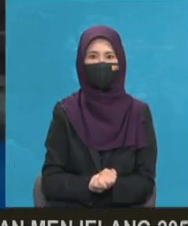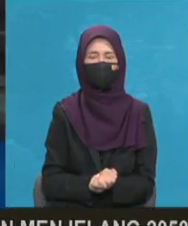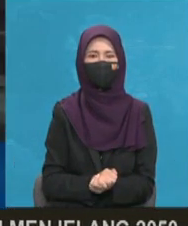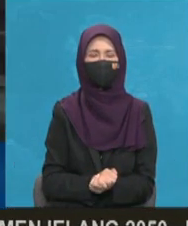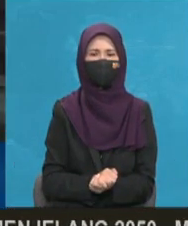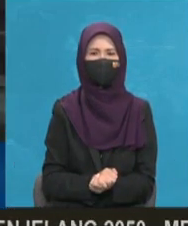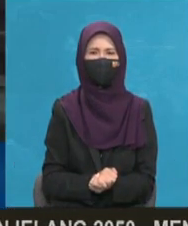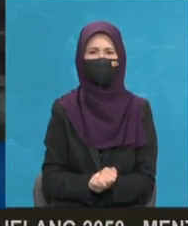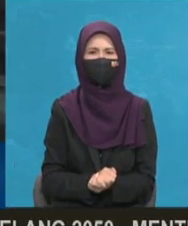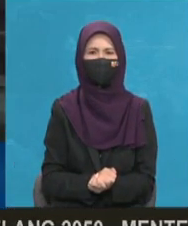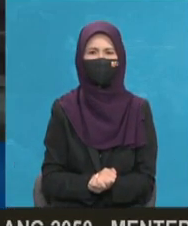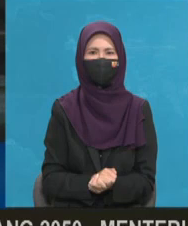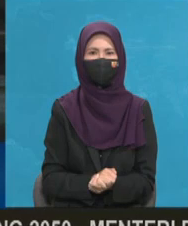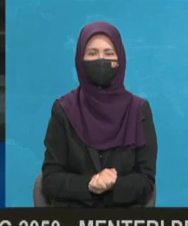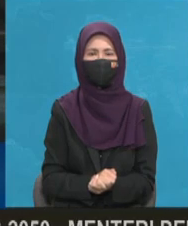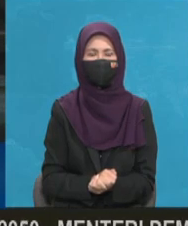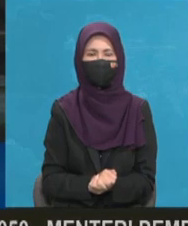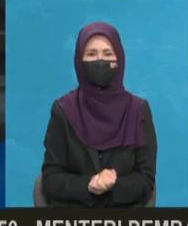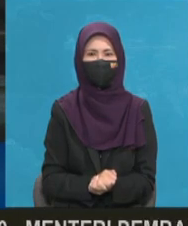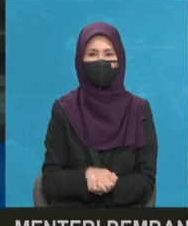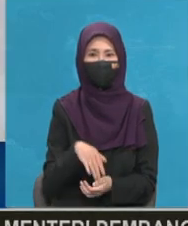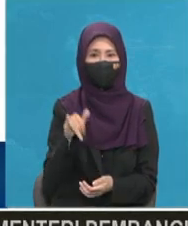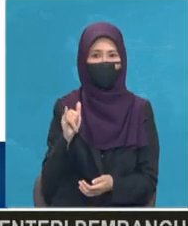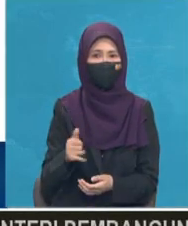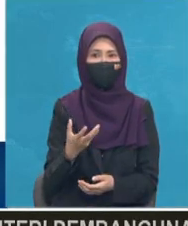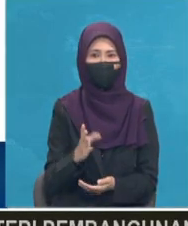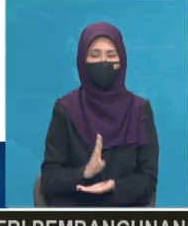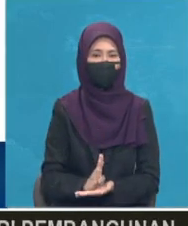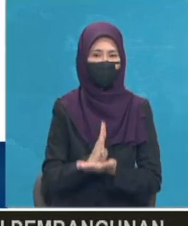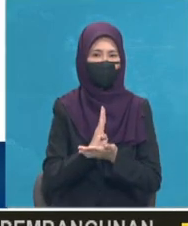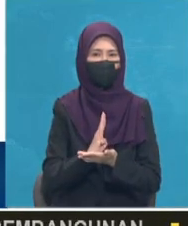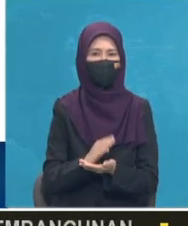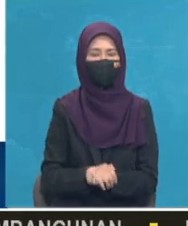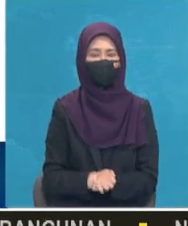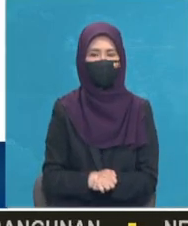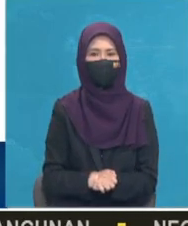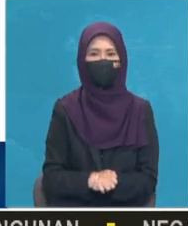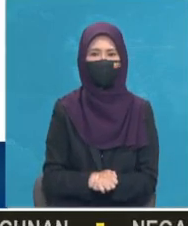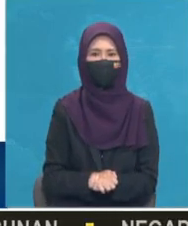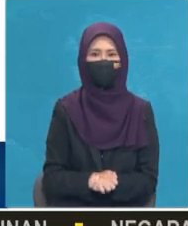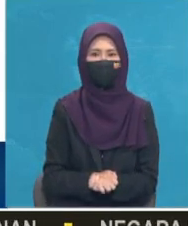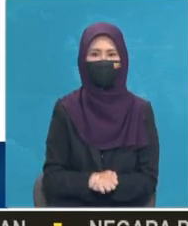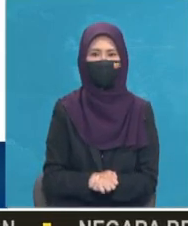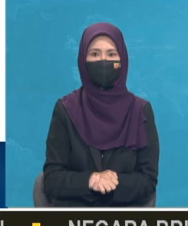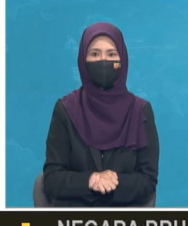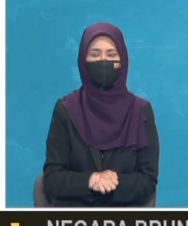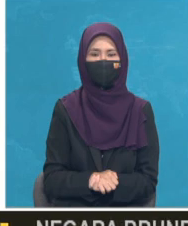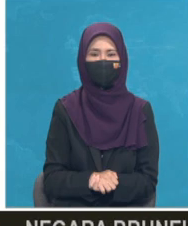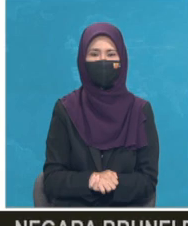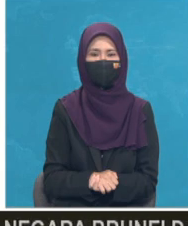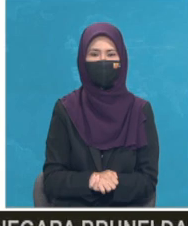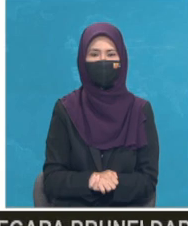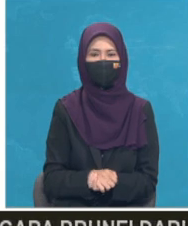dikategorikan dalam ketiga keempat yaitu yang memerlukan pemantauan rapi atau bantuan oksigen di